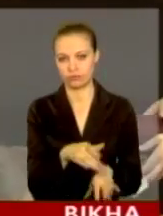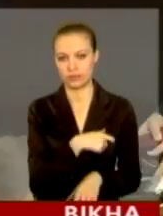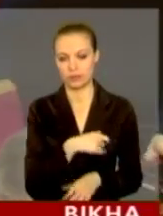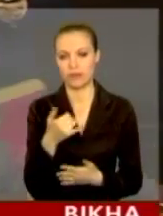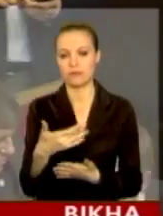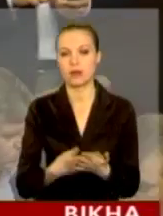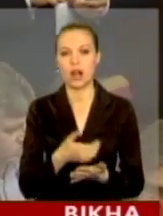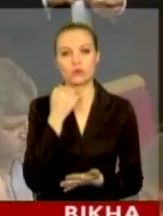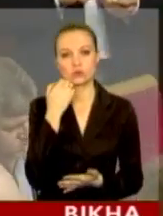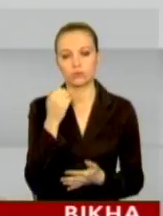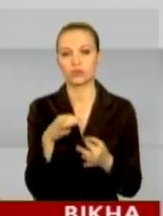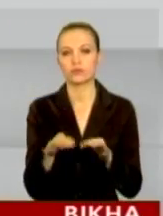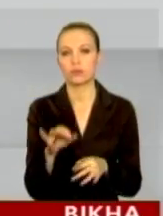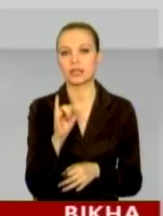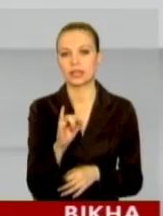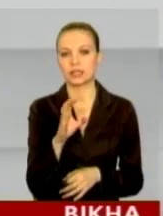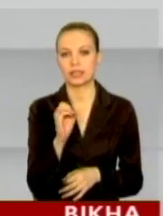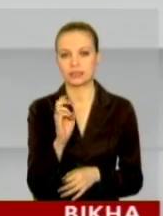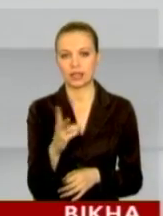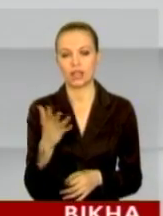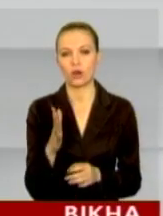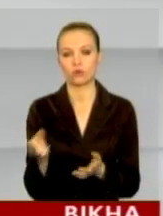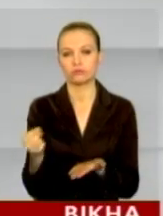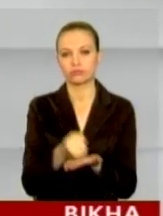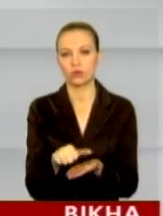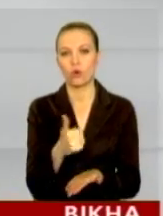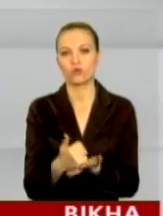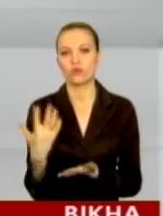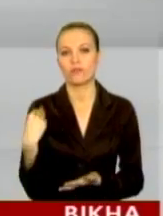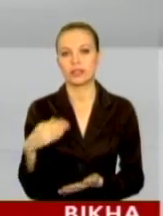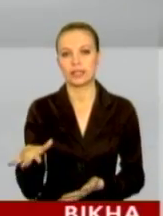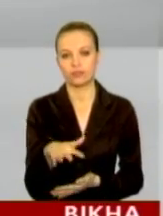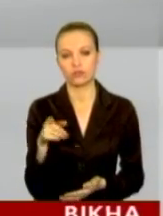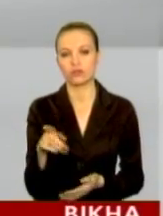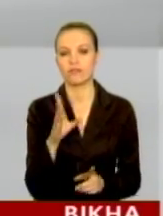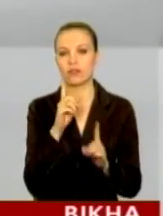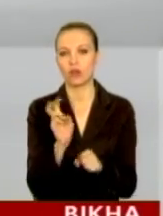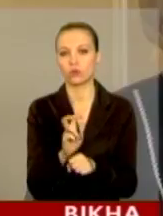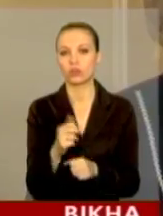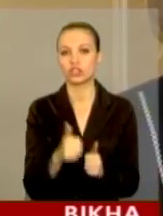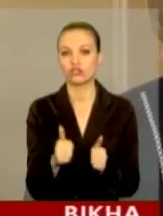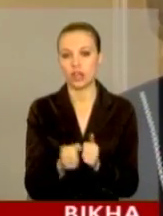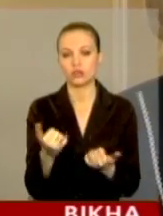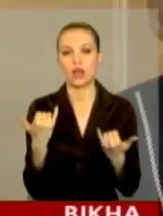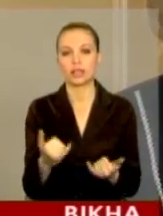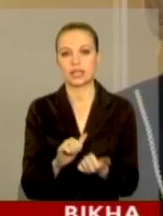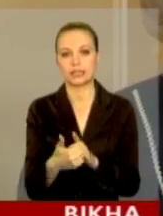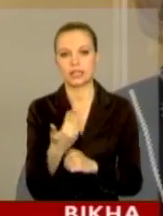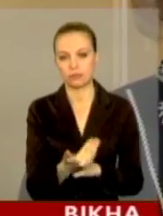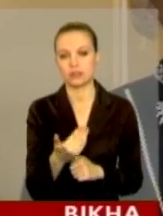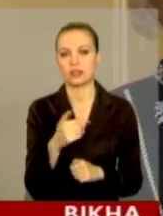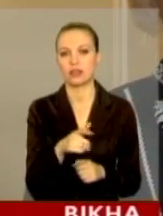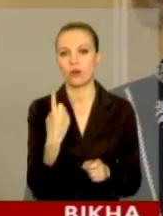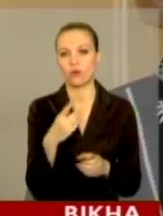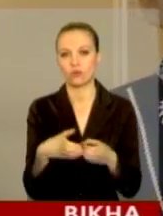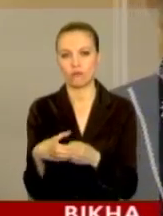переліку сумісників свободівка Ірина Сех яку призначили очолювати львівщину вона в Раду ходить часто А нині Замість неї віддуваються